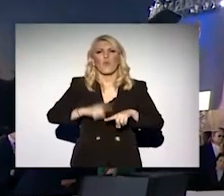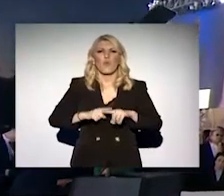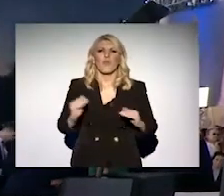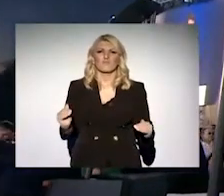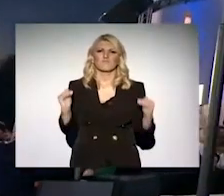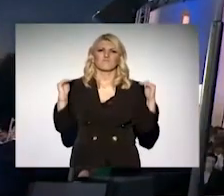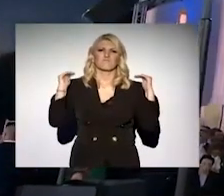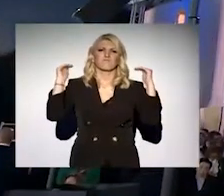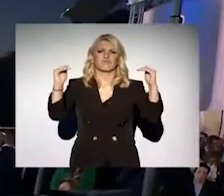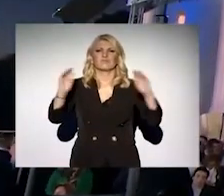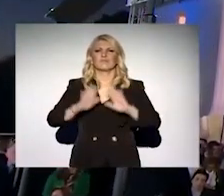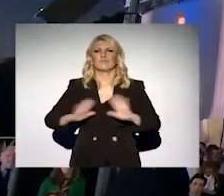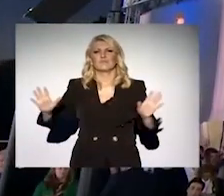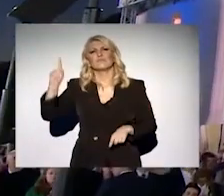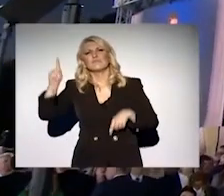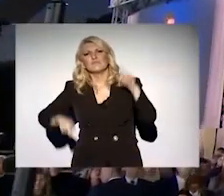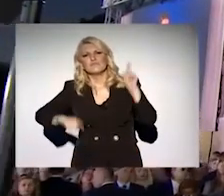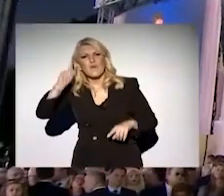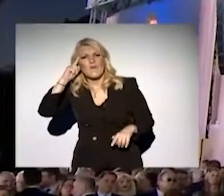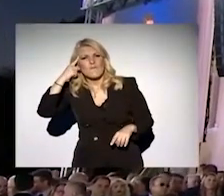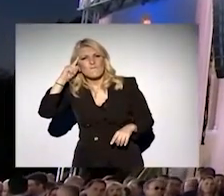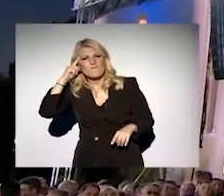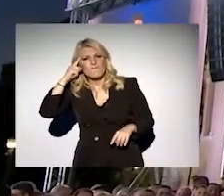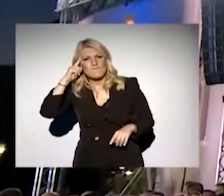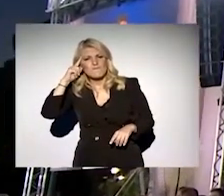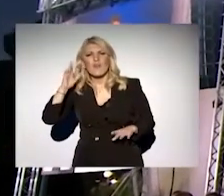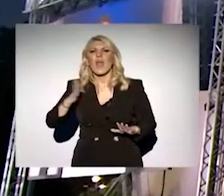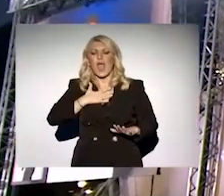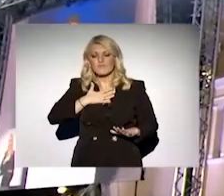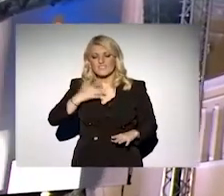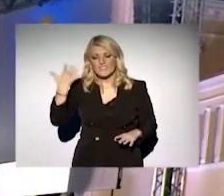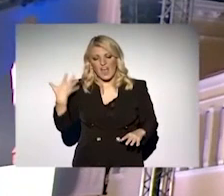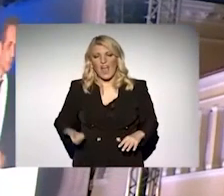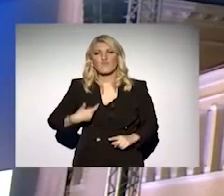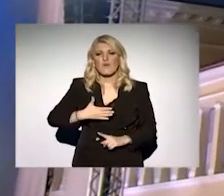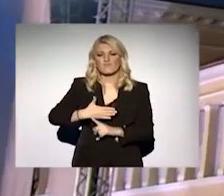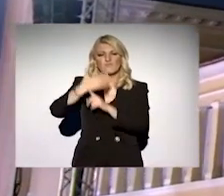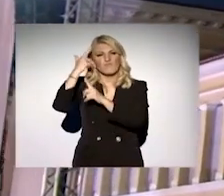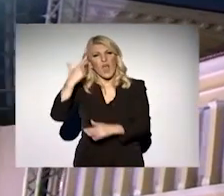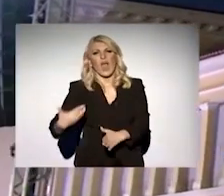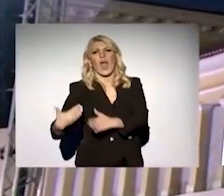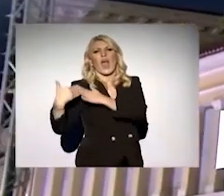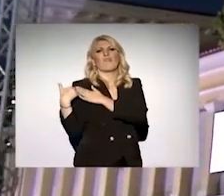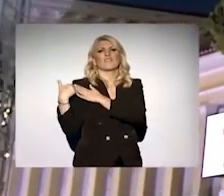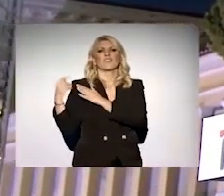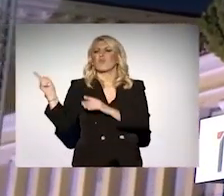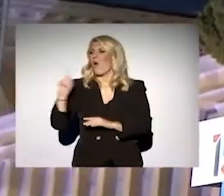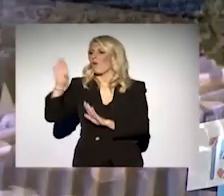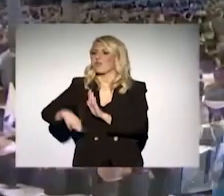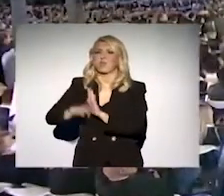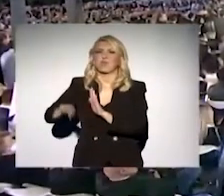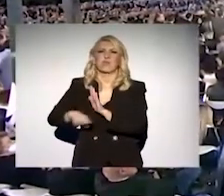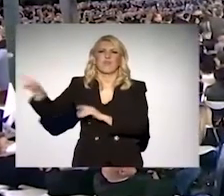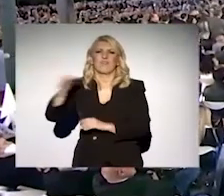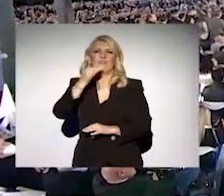ξεκινάει σήμερα, ξεκίνησε σήμερα και ολοκληρώνεται την Κυριακή ένα επαιτειακό συνέδριο για τα 50 χρόνια που